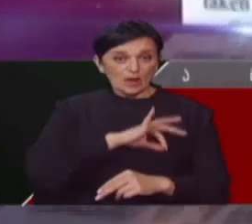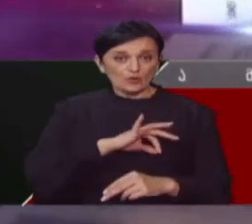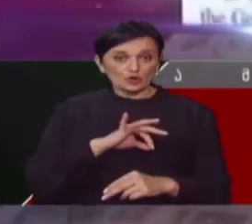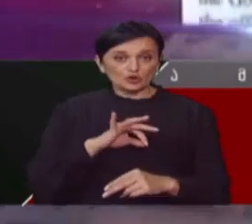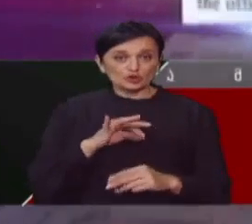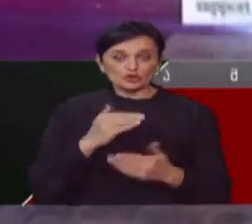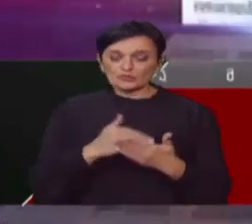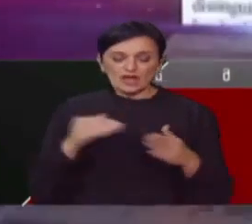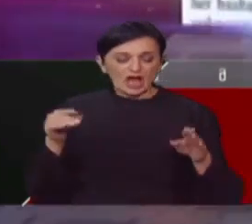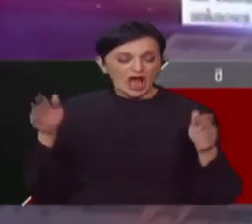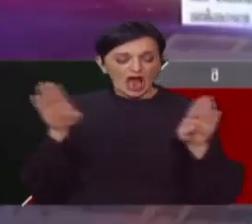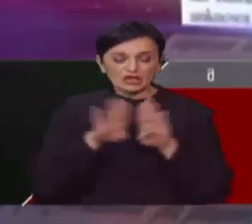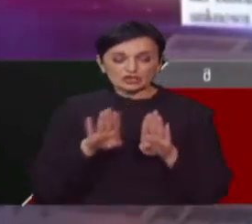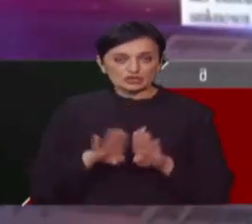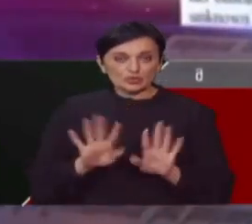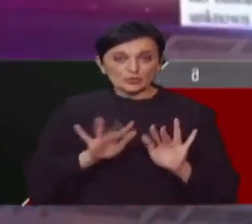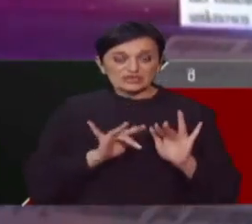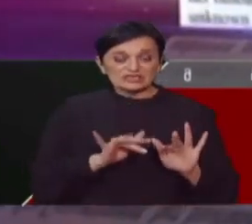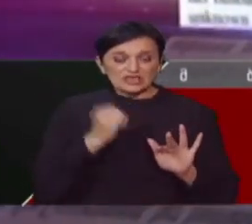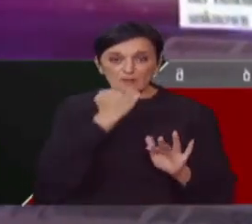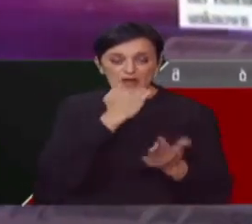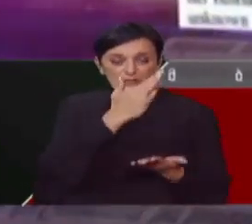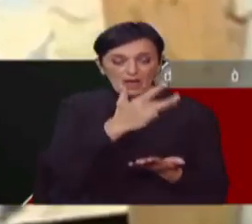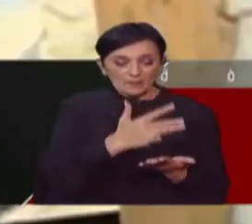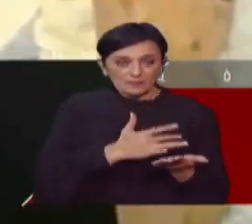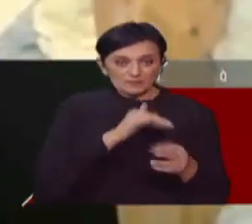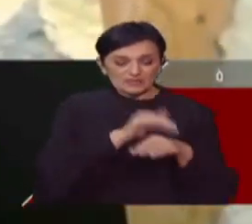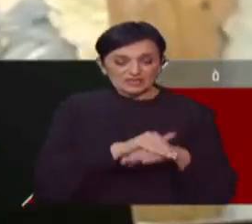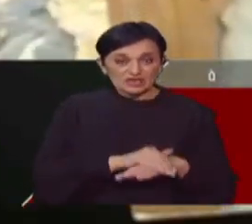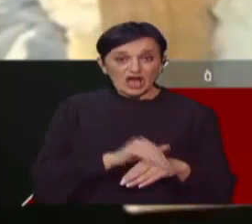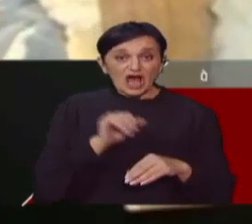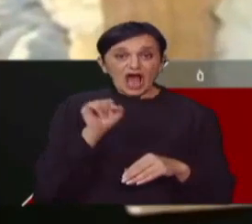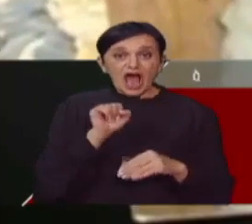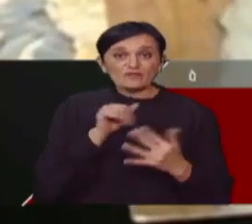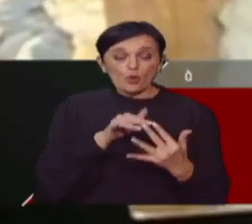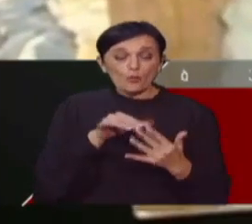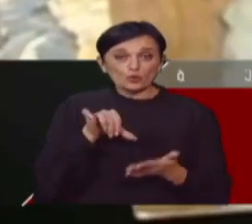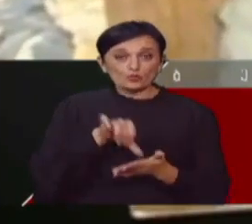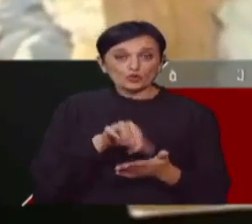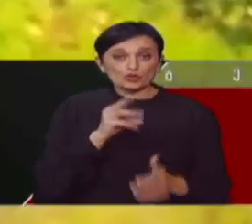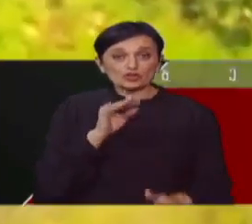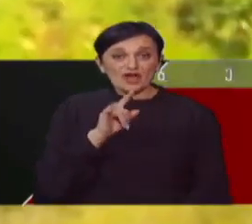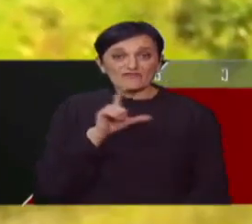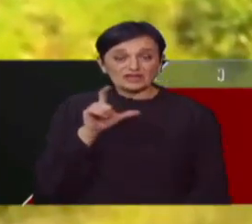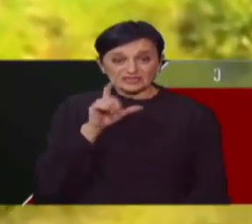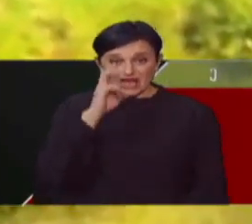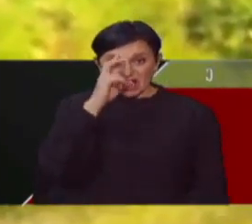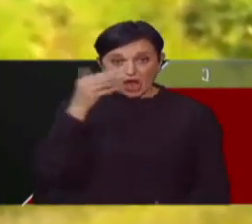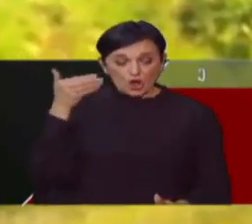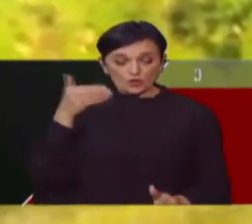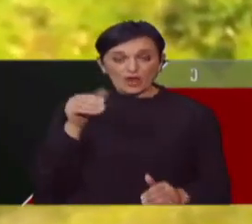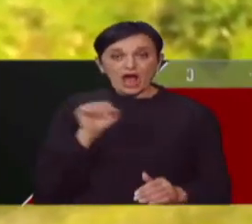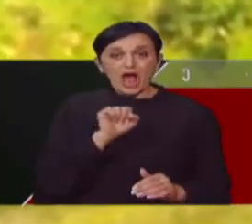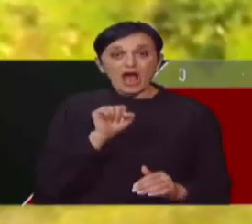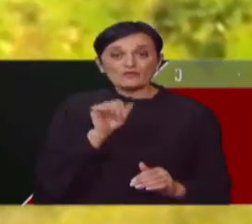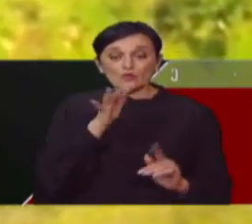იყო. არ შეესაბამებოდა საქმეში არსებულ მტკიცებულებებს. აგვისტოს ომის მონაწილეს როინ შავაძეს მაშინდელი ხელისუფლება აგვისტოს